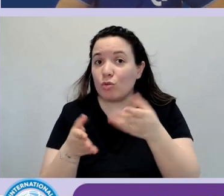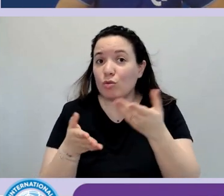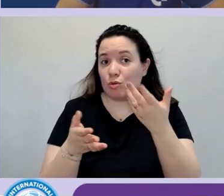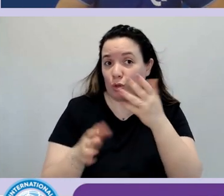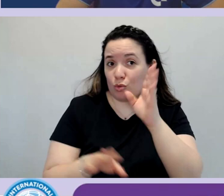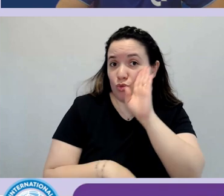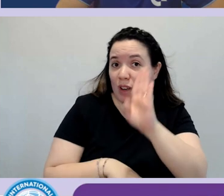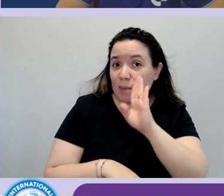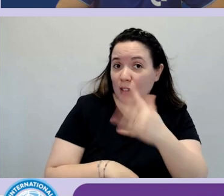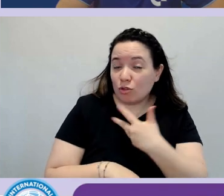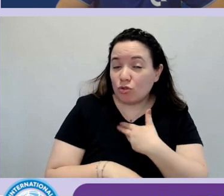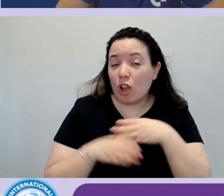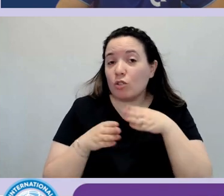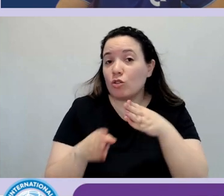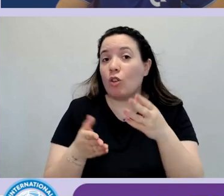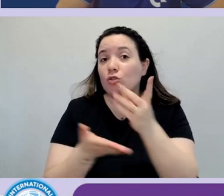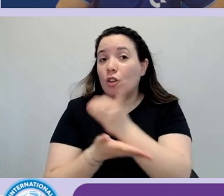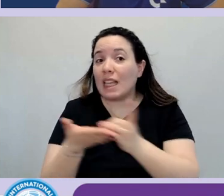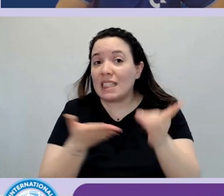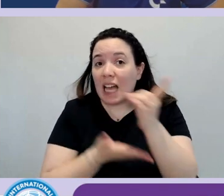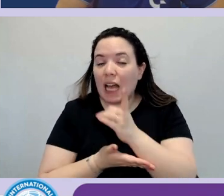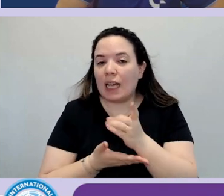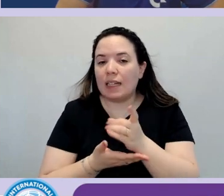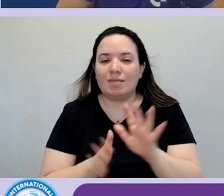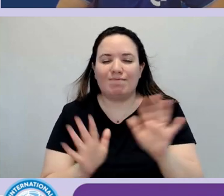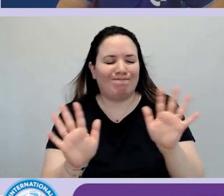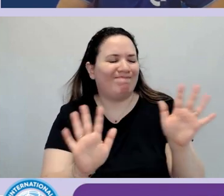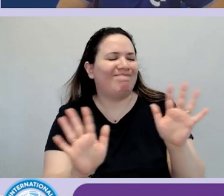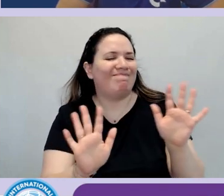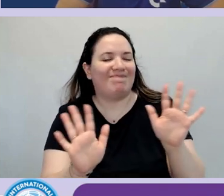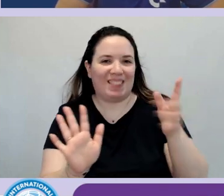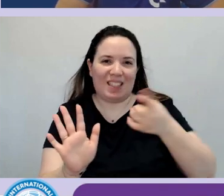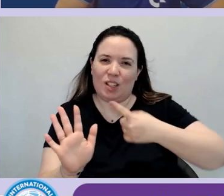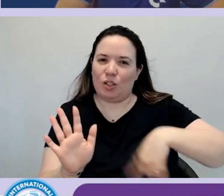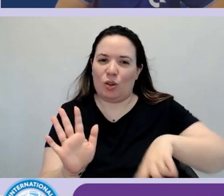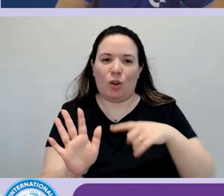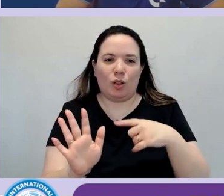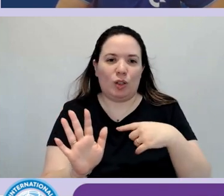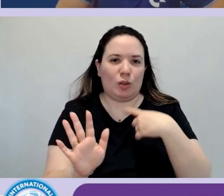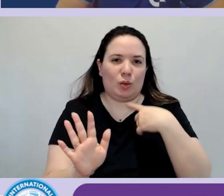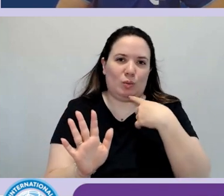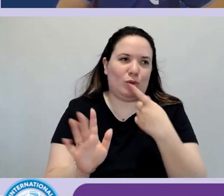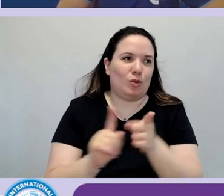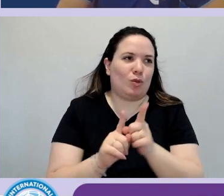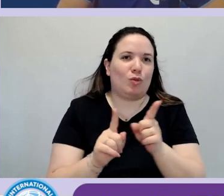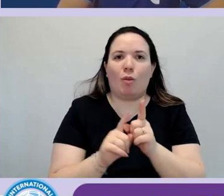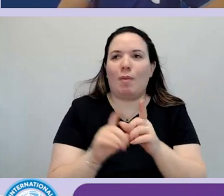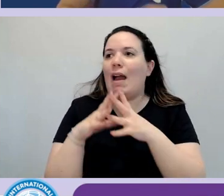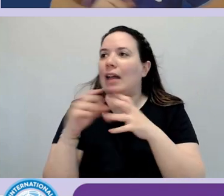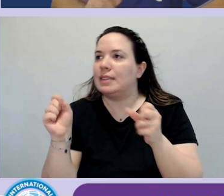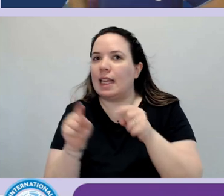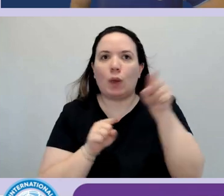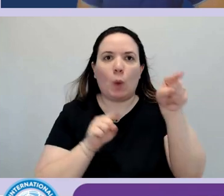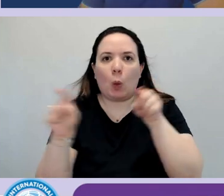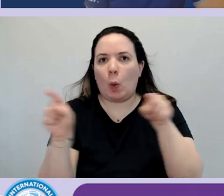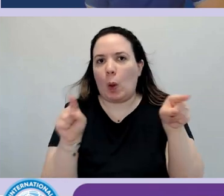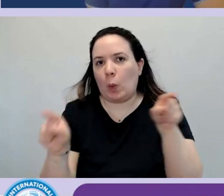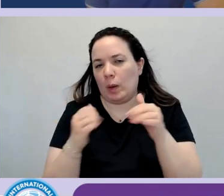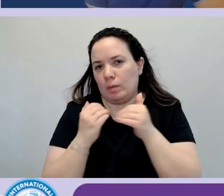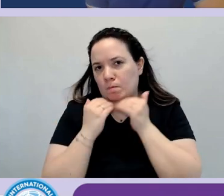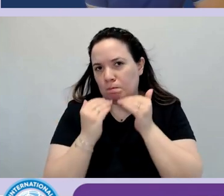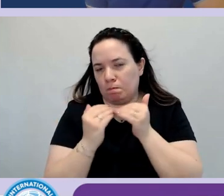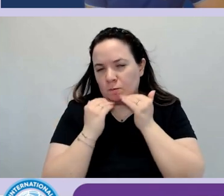corsi suggerimenti di corsi Ma noi qui non vogliamo fare trte marchette commerciali ad aziende cose varie